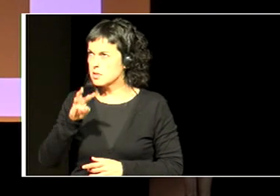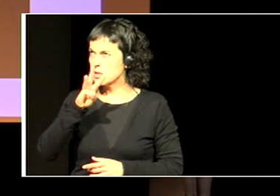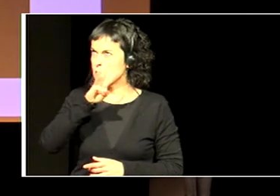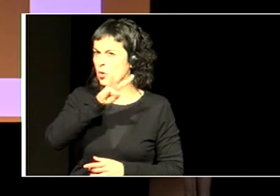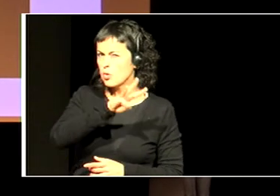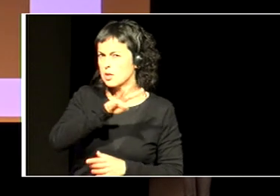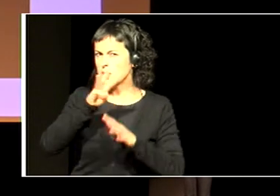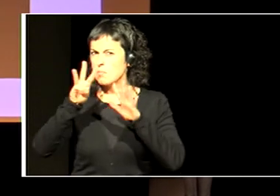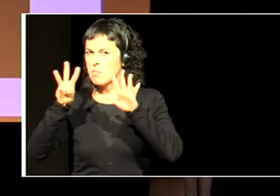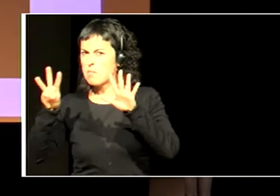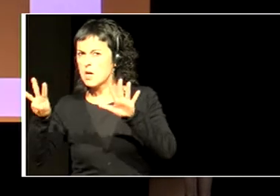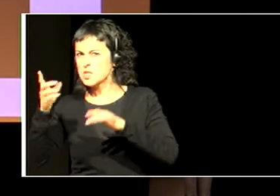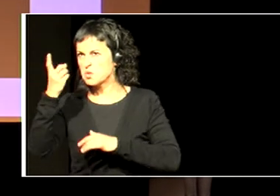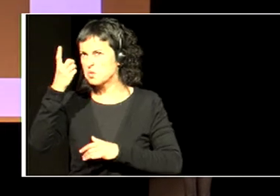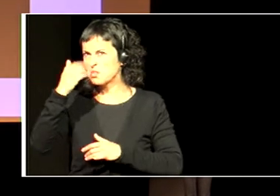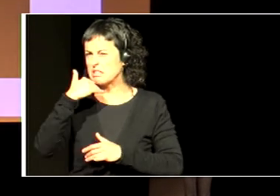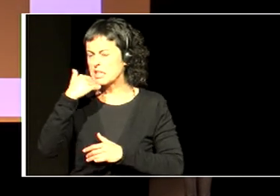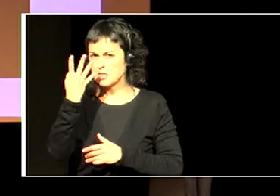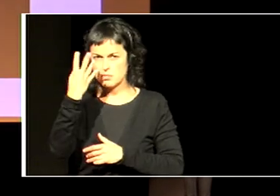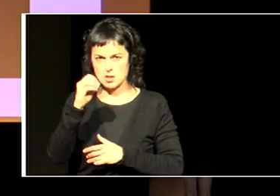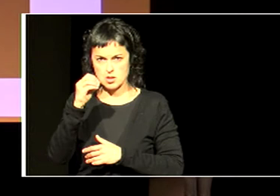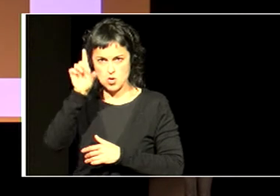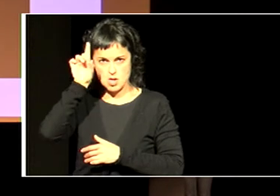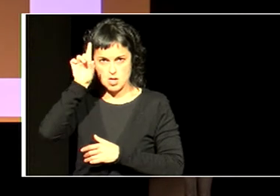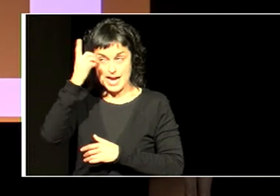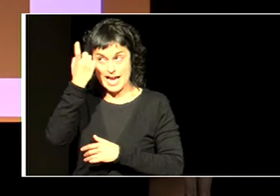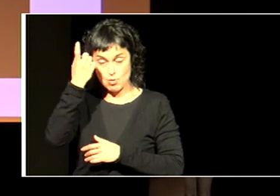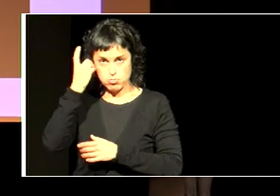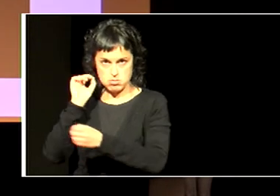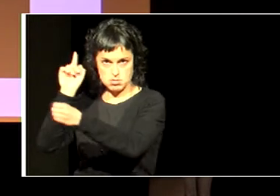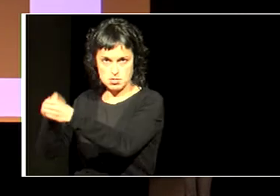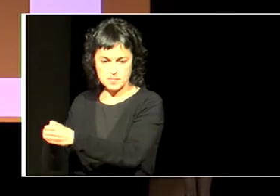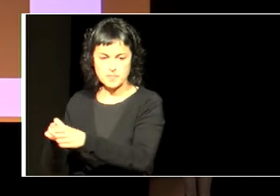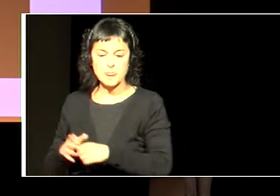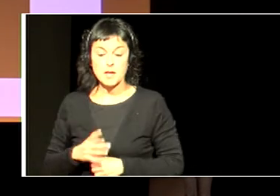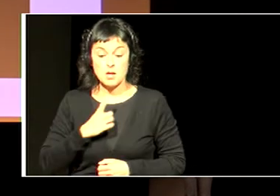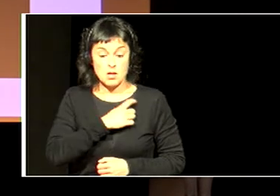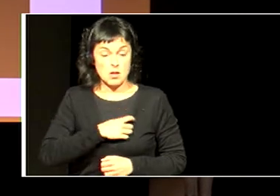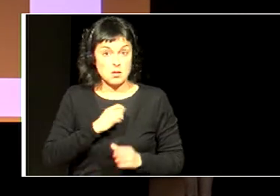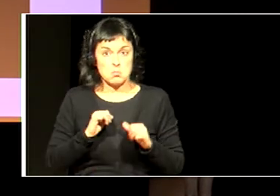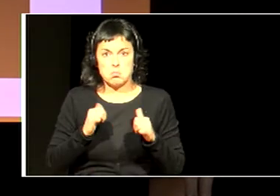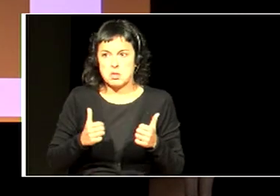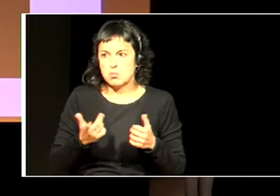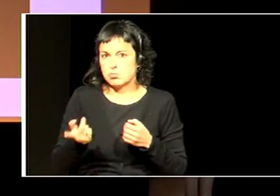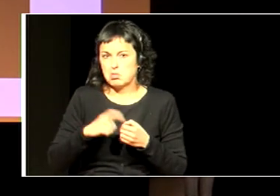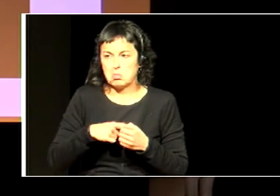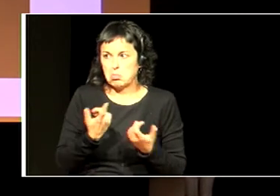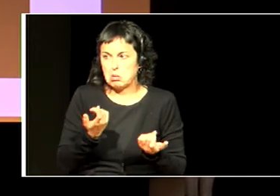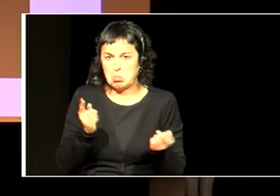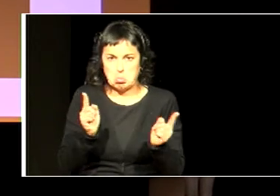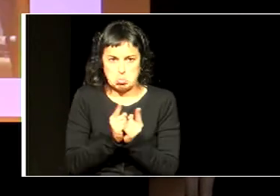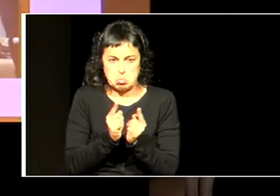38 edo iaia 40 ikasle. Hasi ginenean batzordeekin, hasi ginen oso gutxi, igual 15